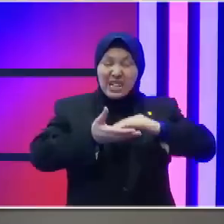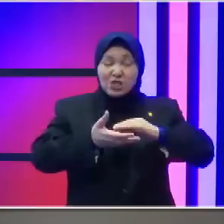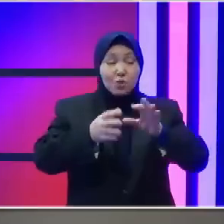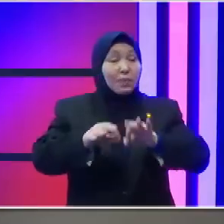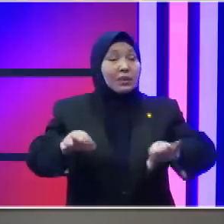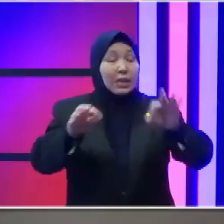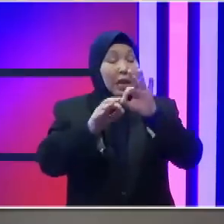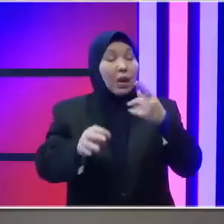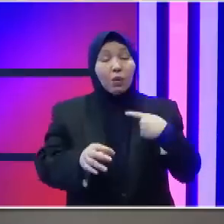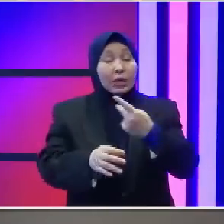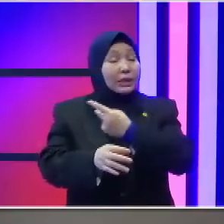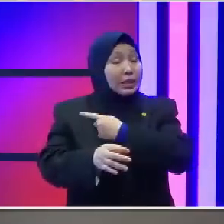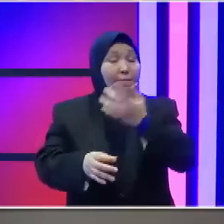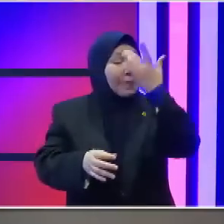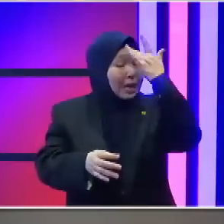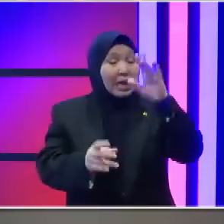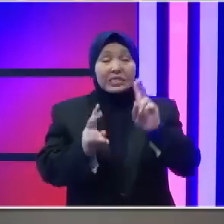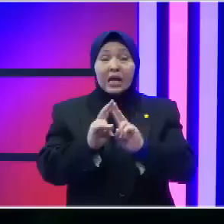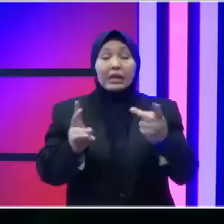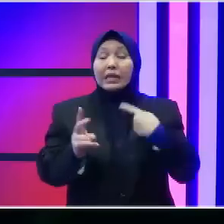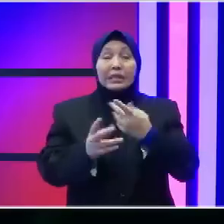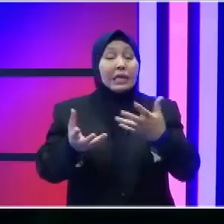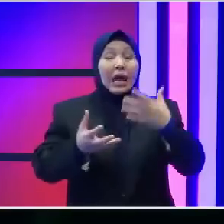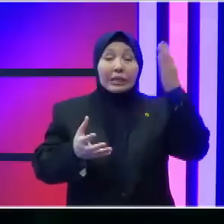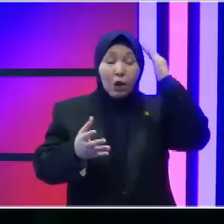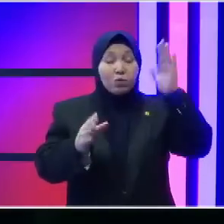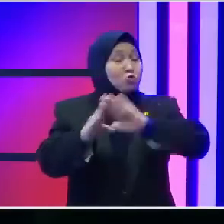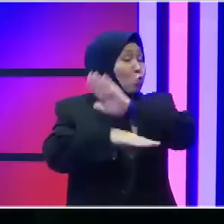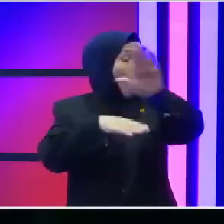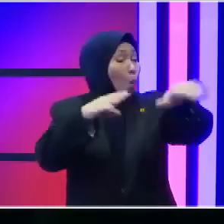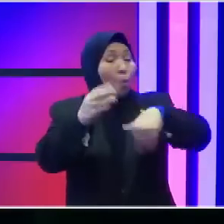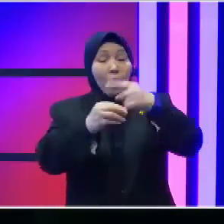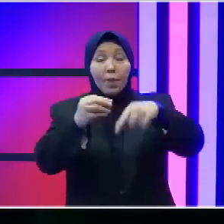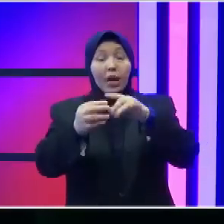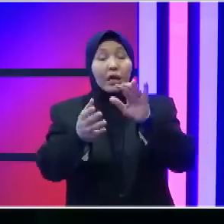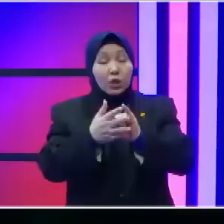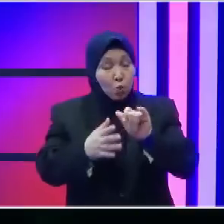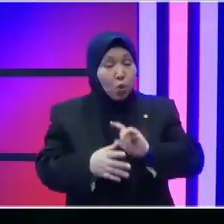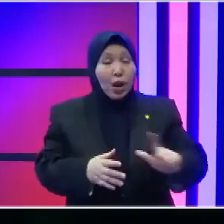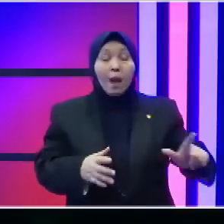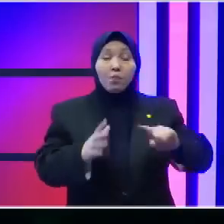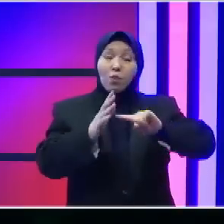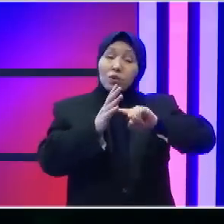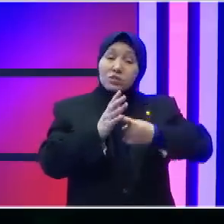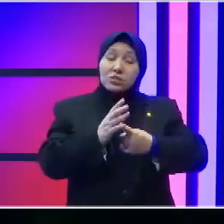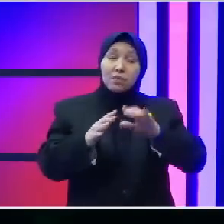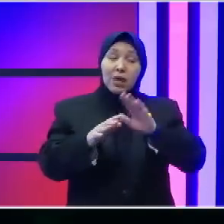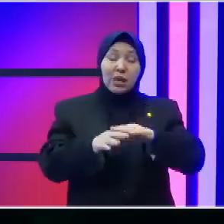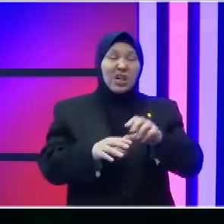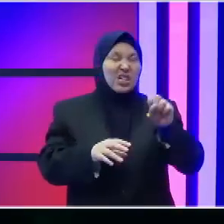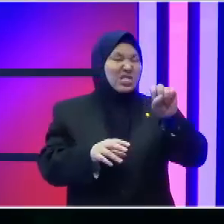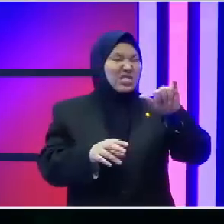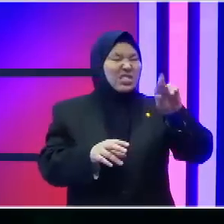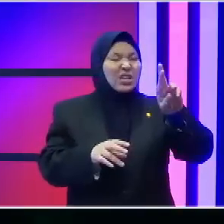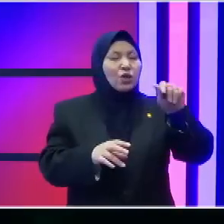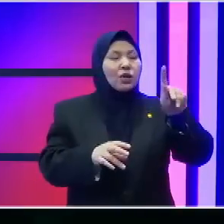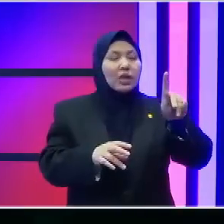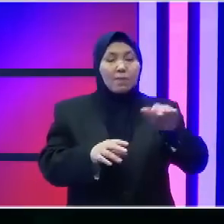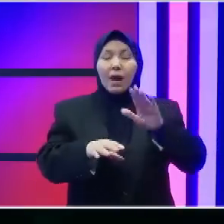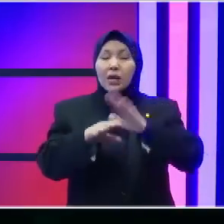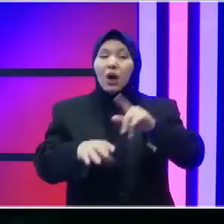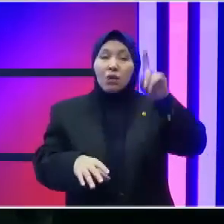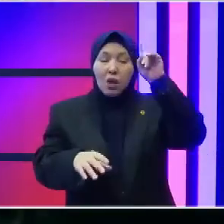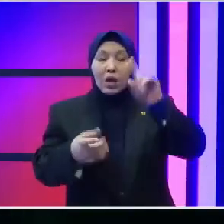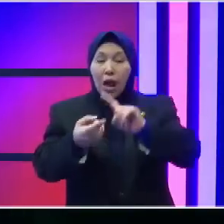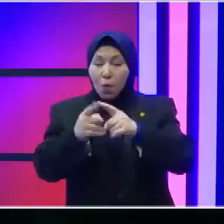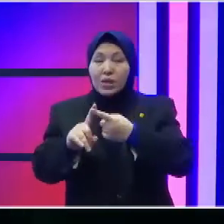kita pandai sangat, ya, kita nak tahu semua perkara, itulah puncak kepada kesyirikan pada Allah Subhanahu Taala. Ya. Yang